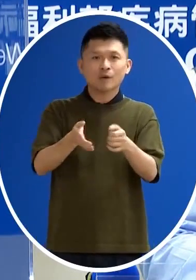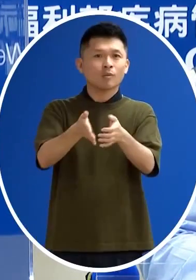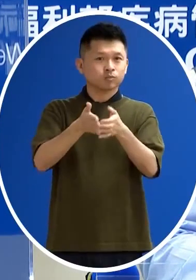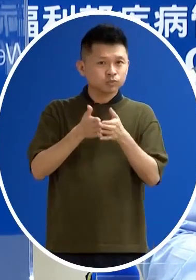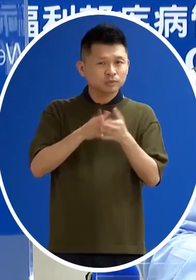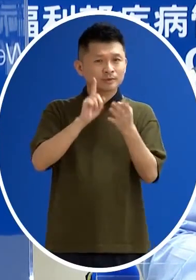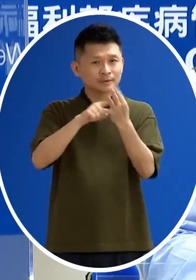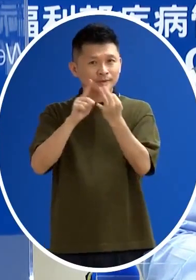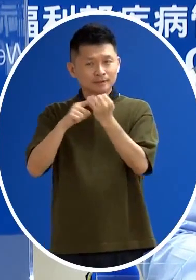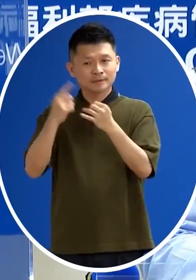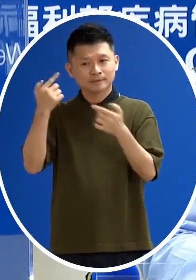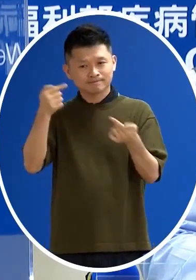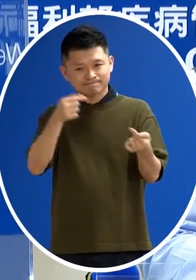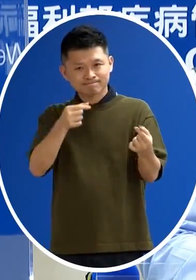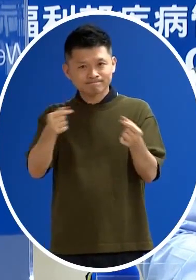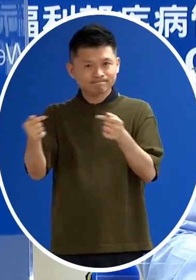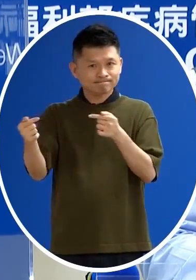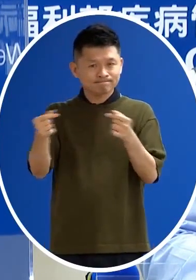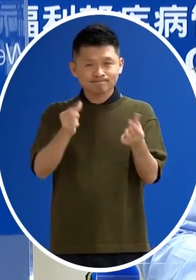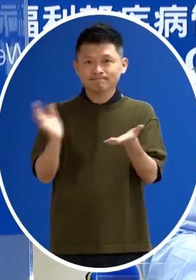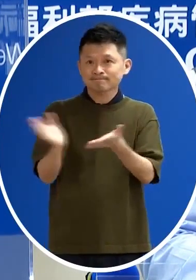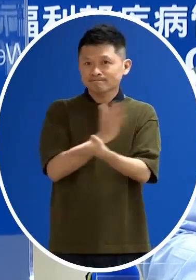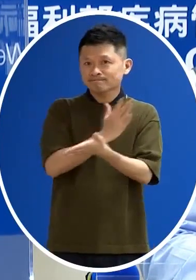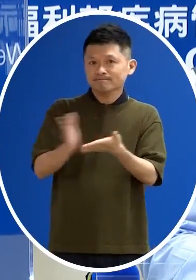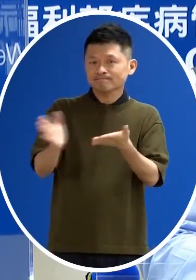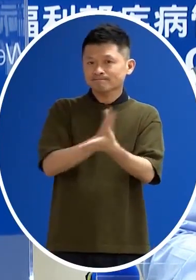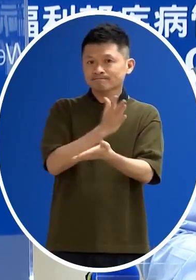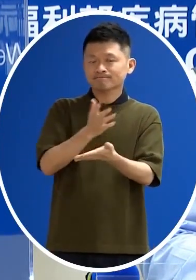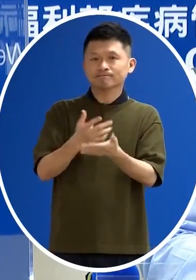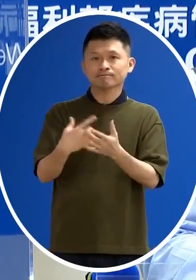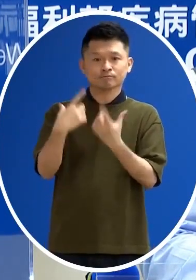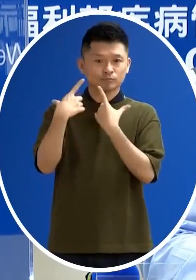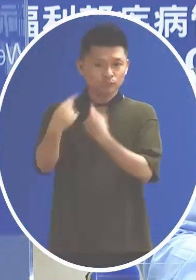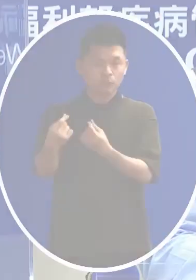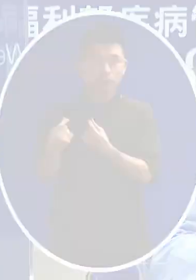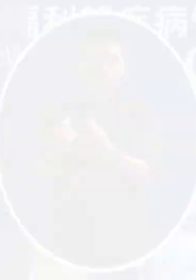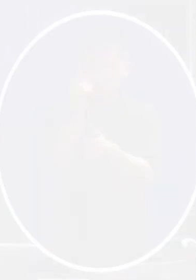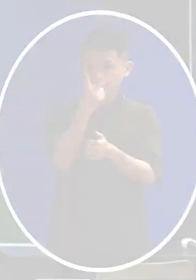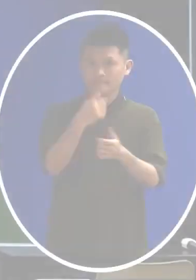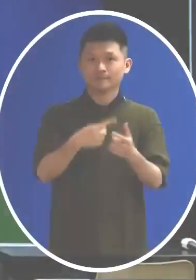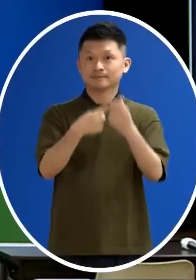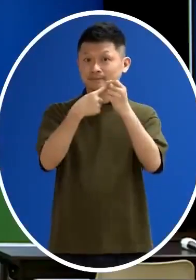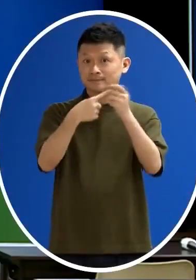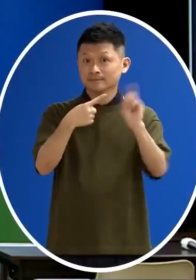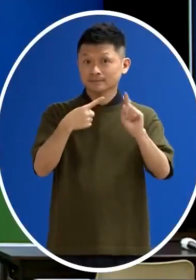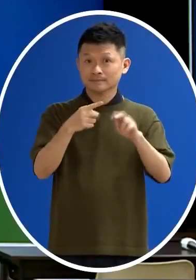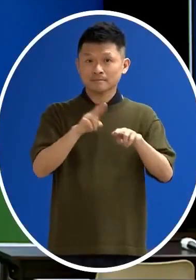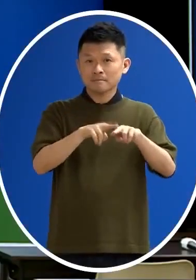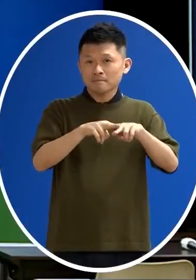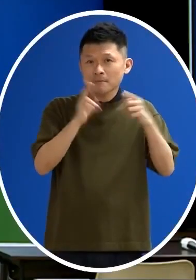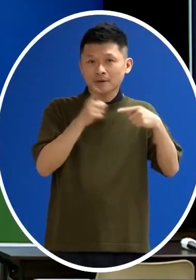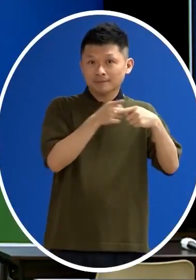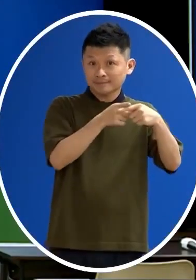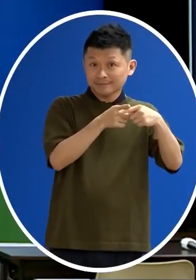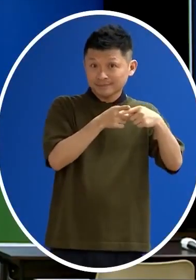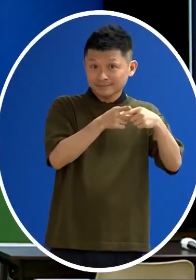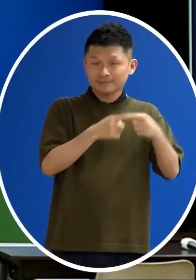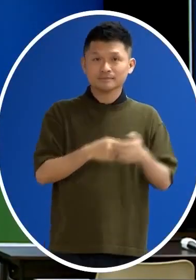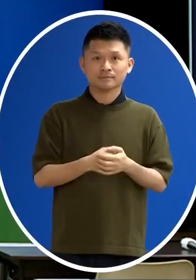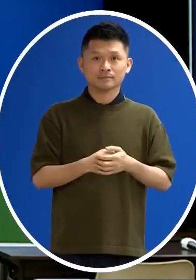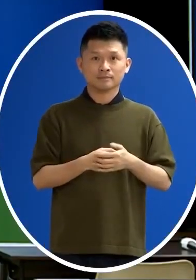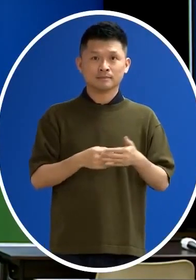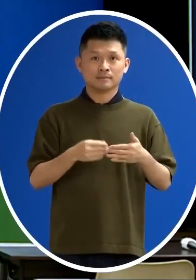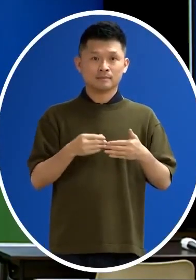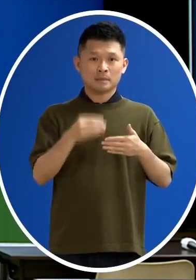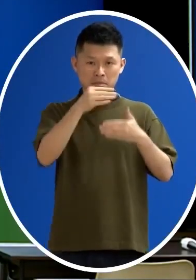要，做出一个最适切的判断，这没有所谓的同调不同调的问题了。 就是微解封之后呢，我们开放有条